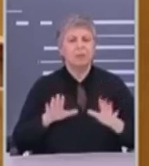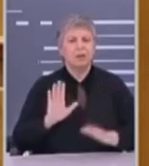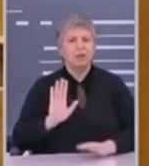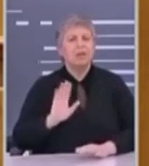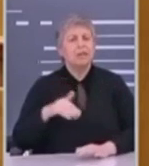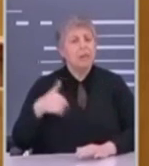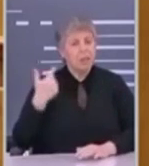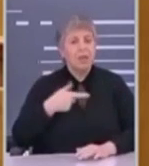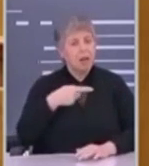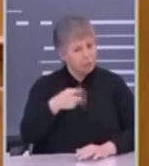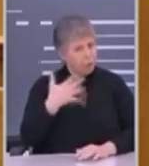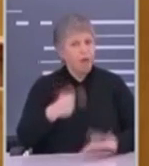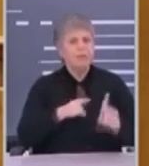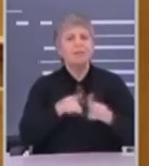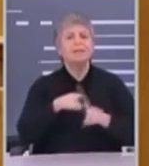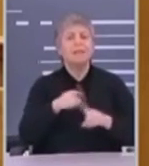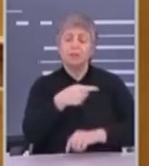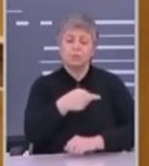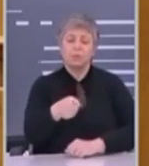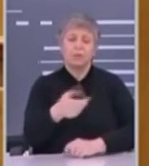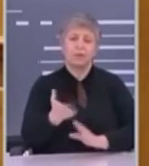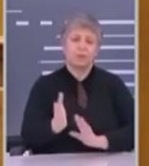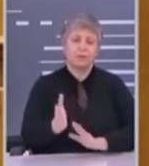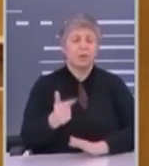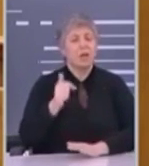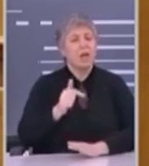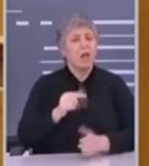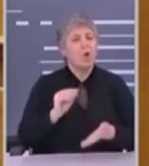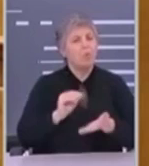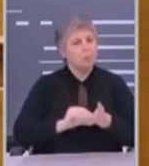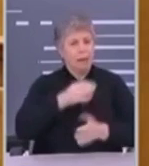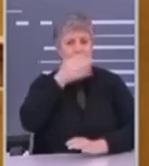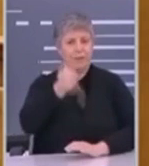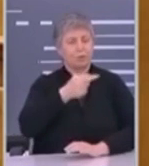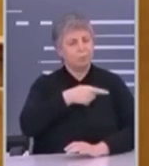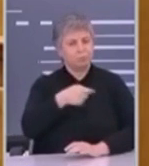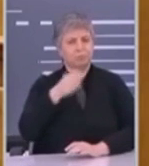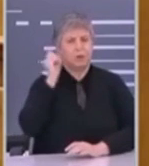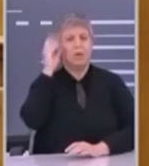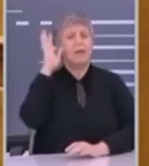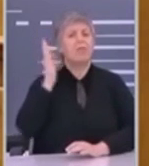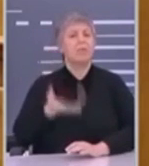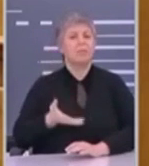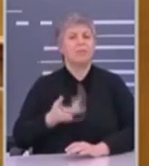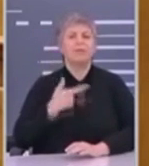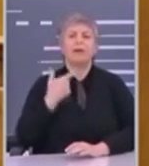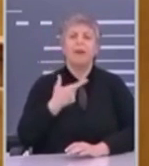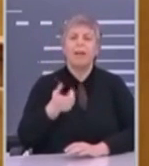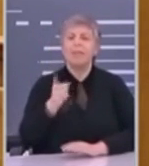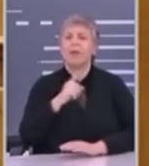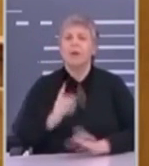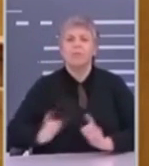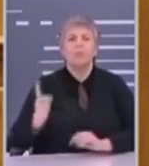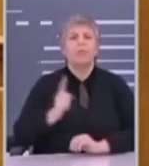Στην Ολομέλεια της Βουλής διεξάγεται η συζήτηση για το πόρισμα της Εξεταστικής Επιτροπής που διερεύνησε τα δάνεια των κομμάτων και των μέσων